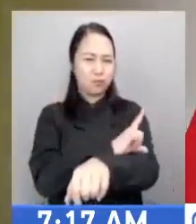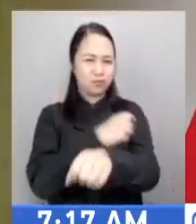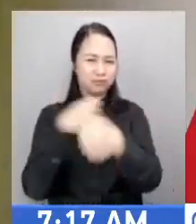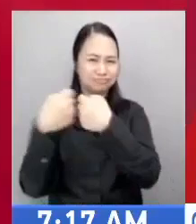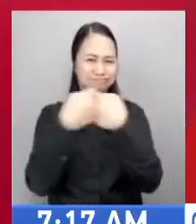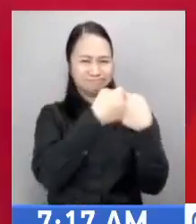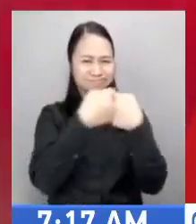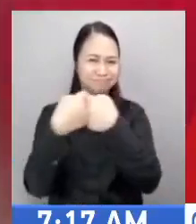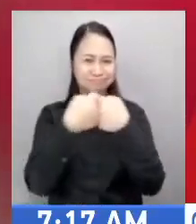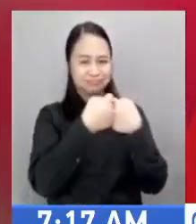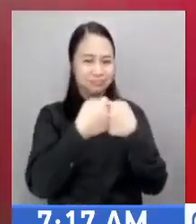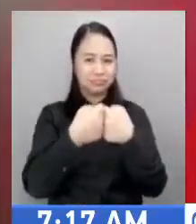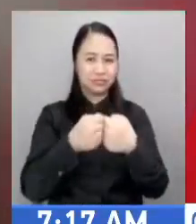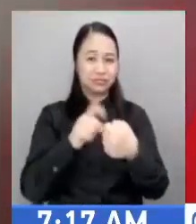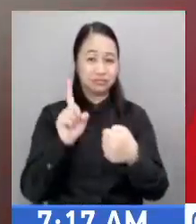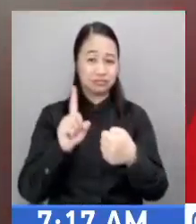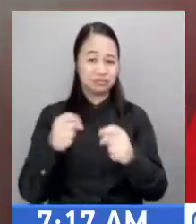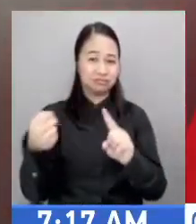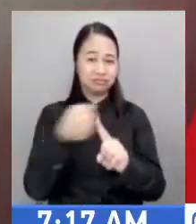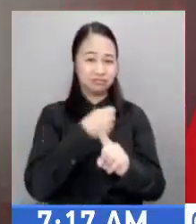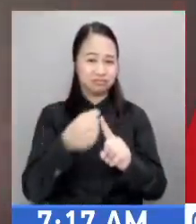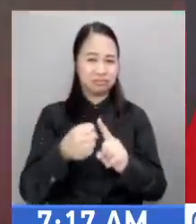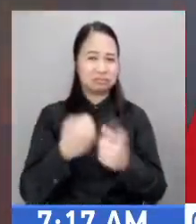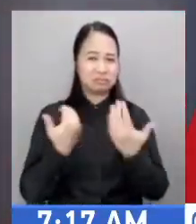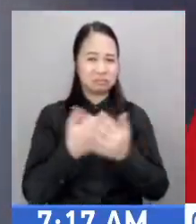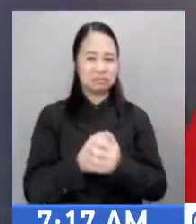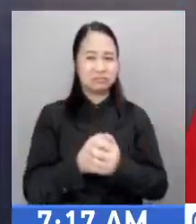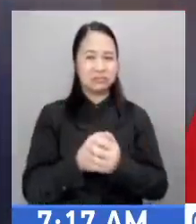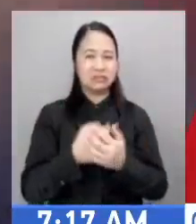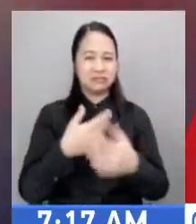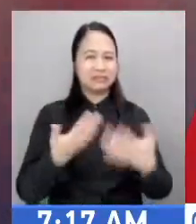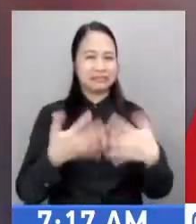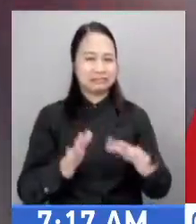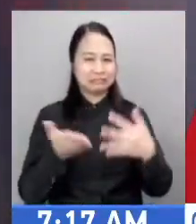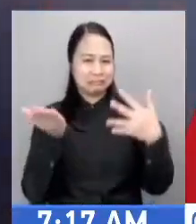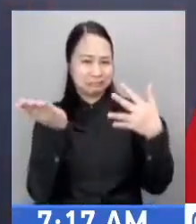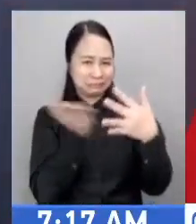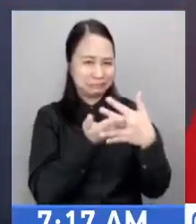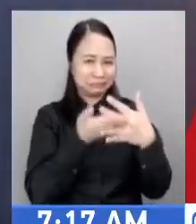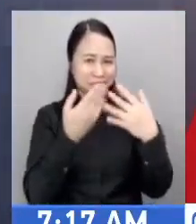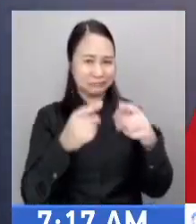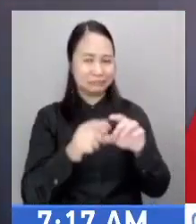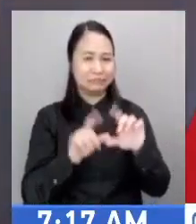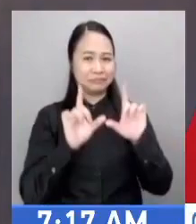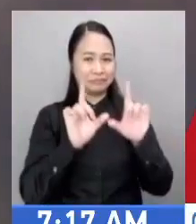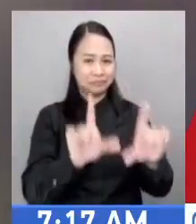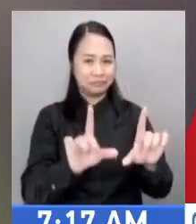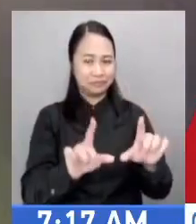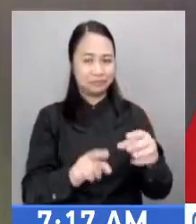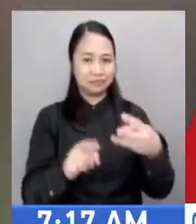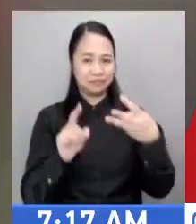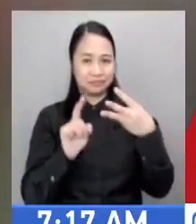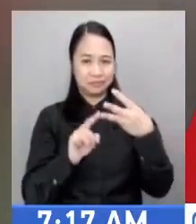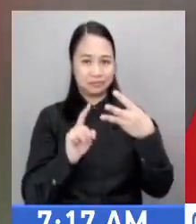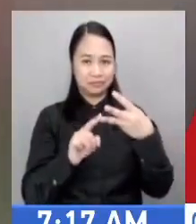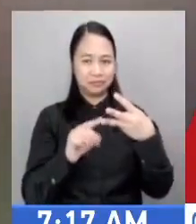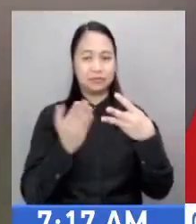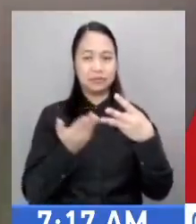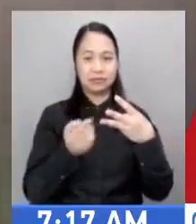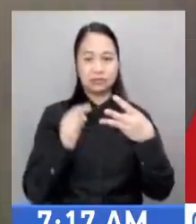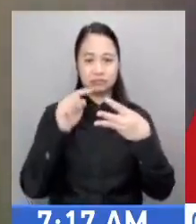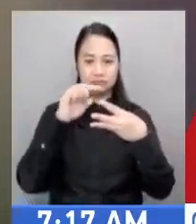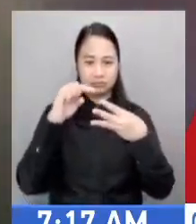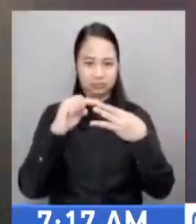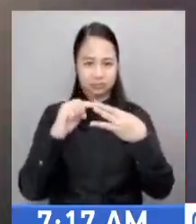ang biktima. Kinasuhan na ang mga suspect na sina Arbebe at Piotena habang ang minor de edad na suspect naman ay itinurn over sa DSWD.